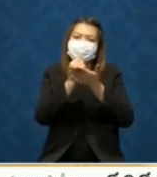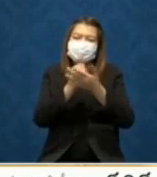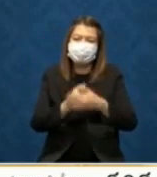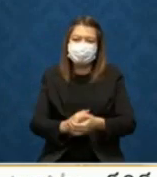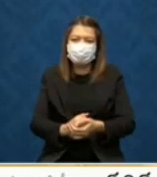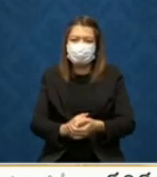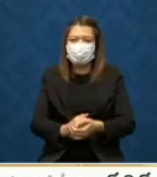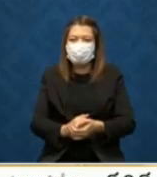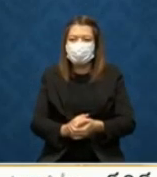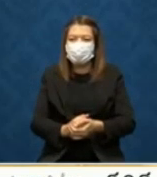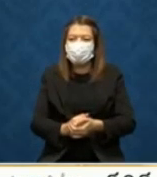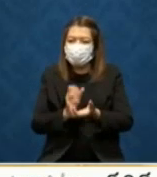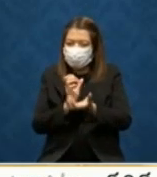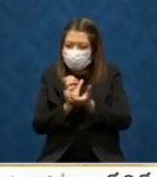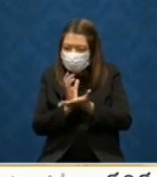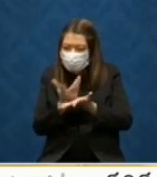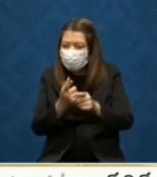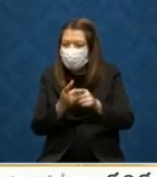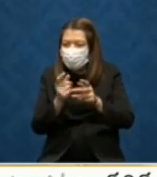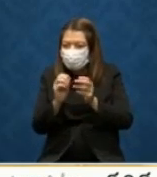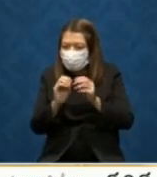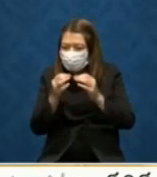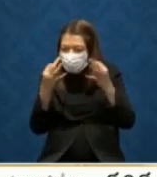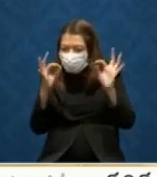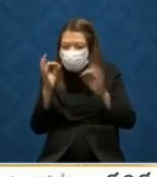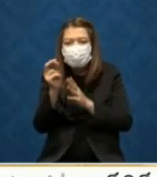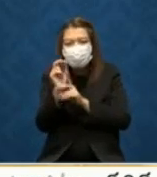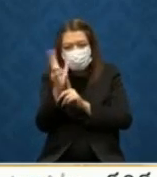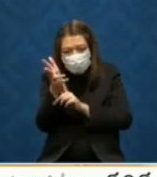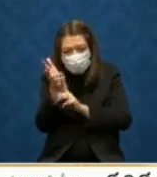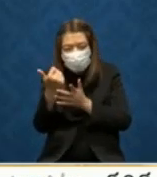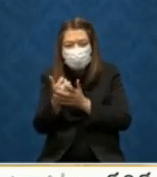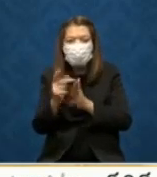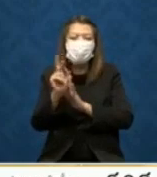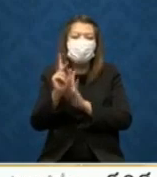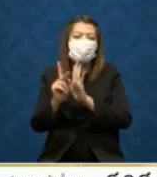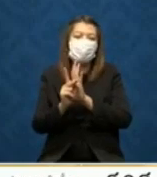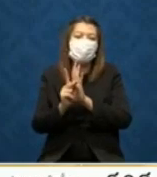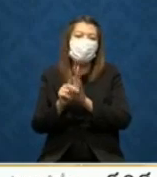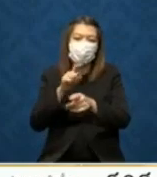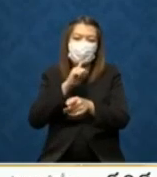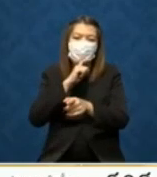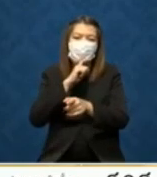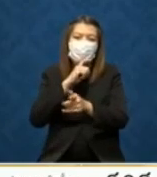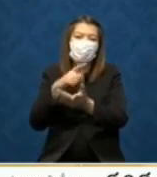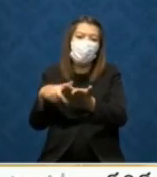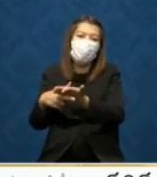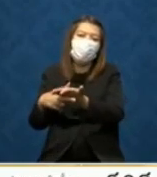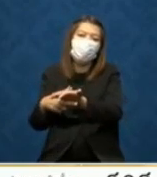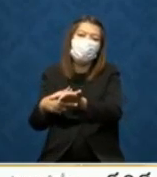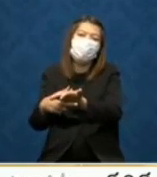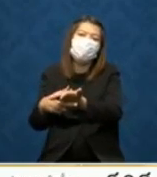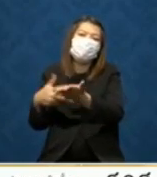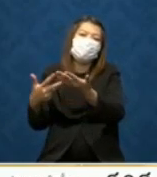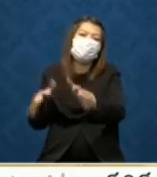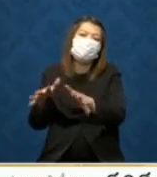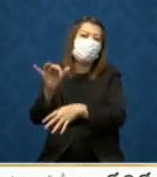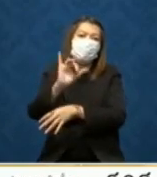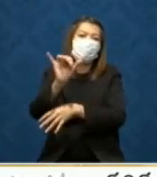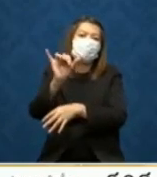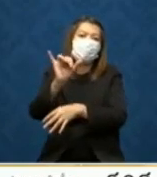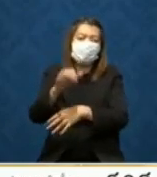อบายมุขหรือว่าเสรีเรื่องกัญชาซึ่งกฎหมายยังคาอยู่ในสภาก็คงไม่มีวันที่จะเสร็จกฎหมายฉบับนี้